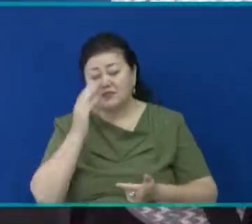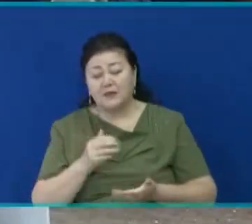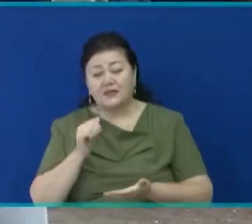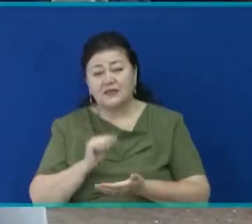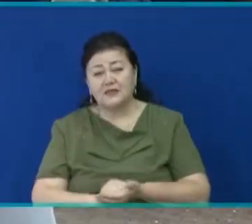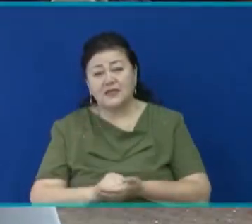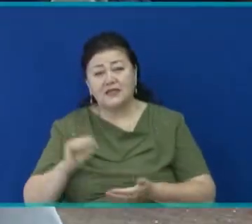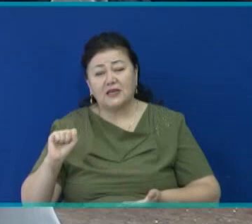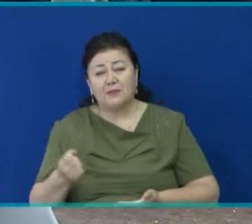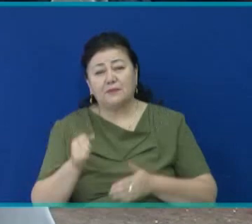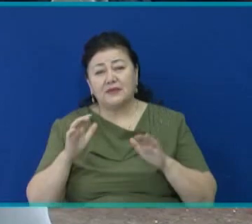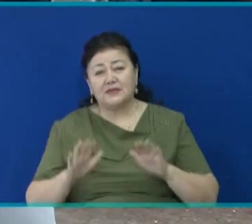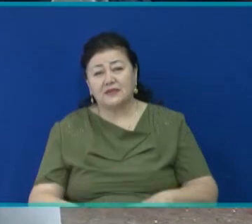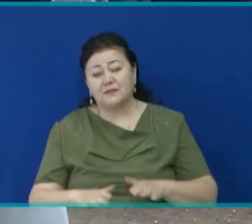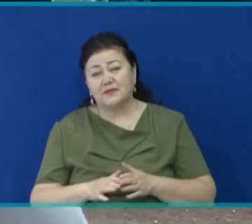места.